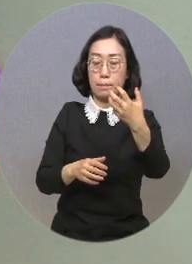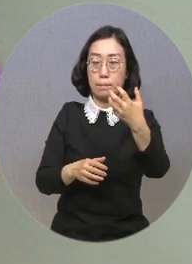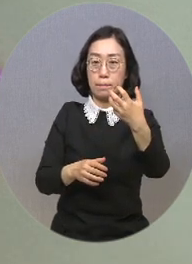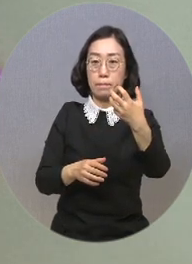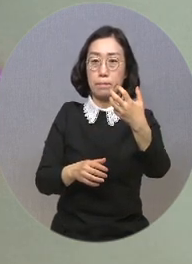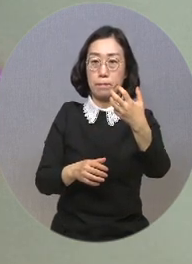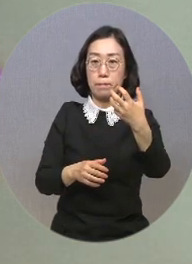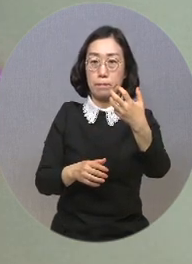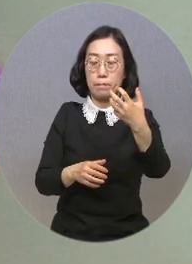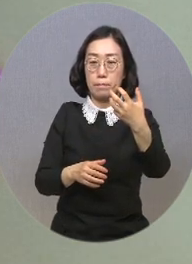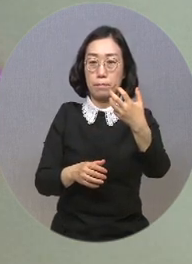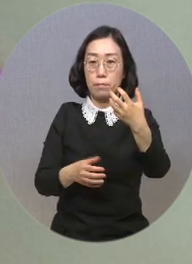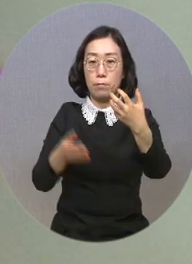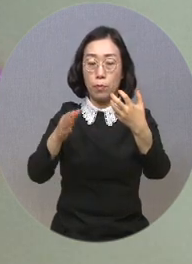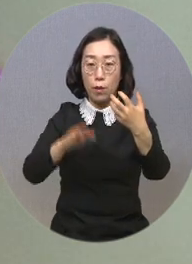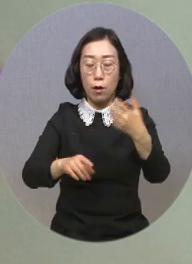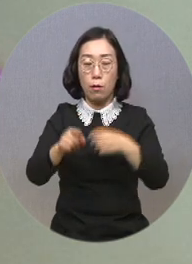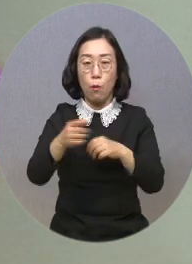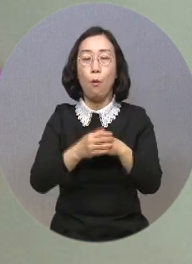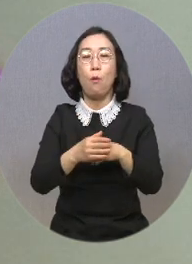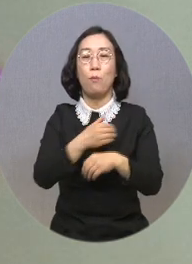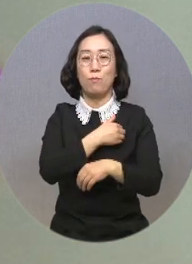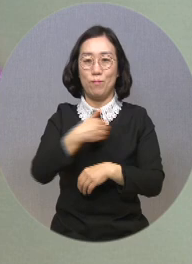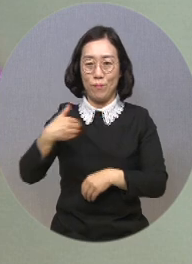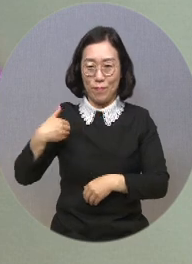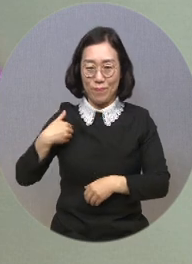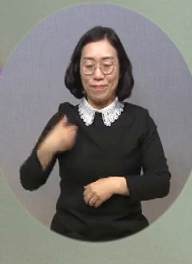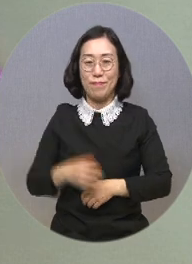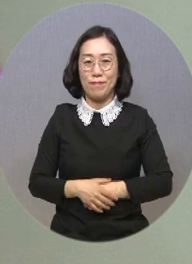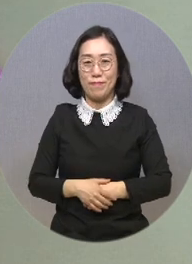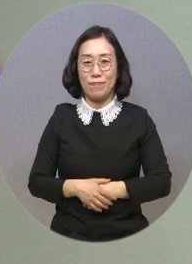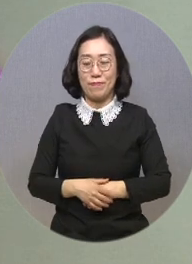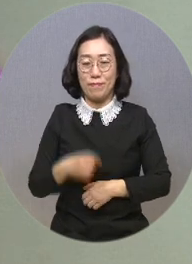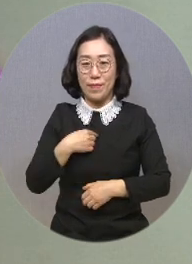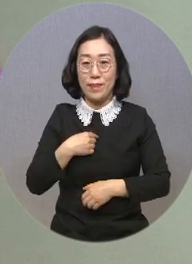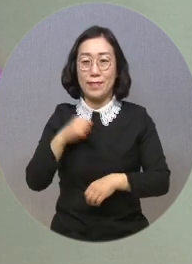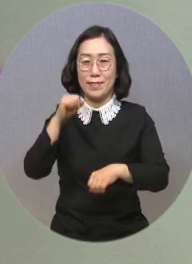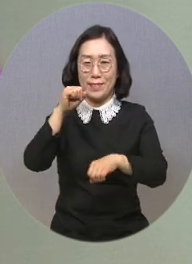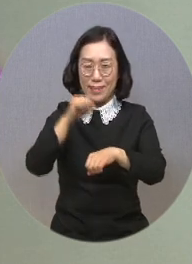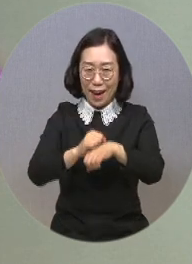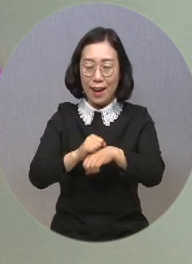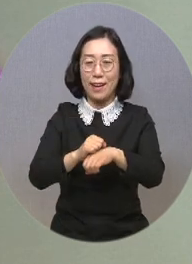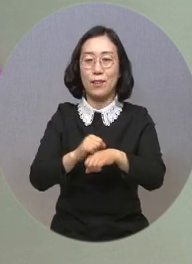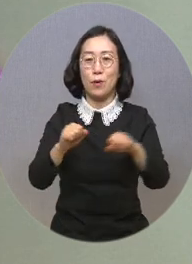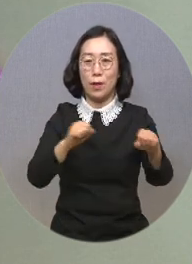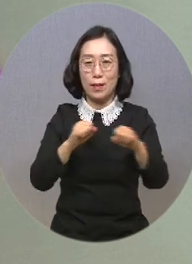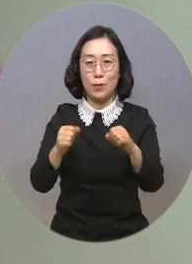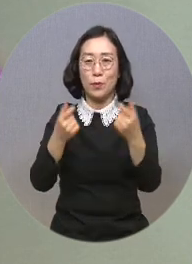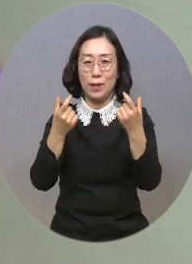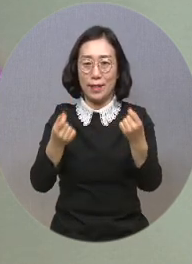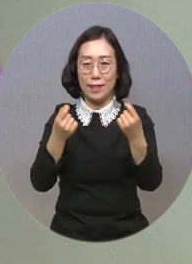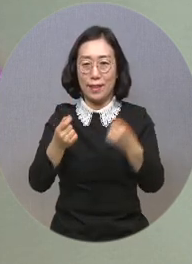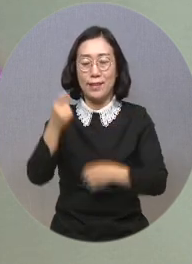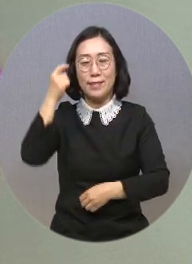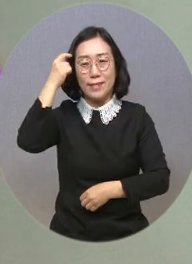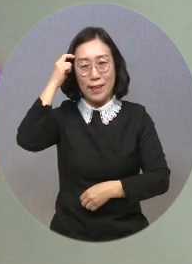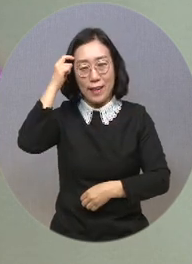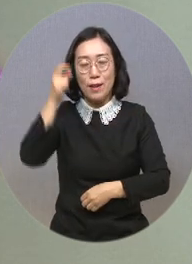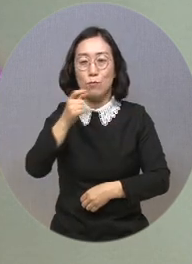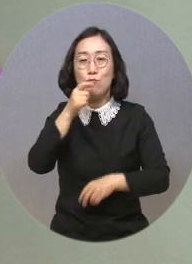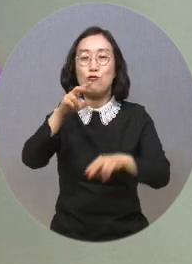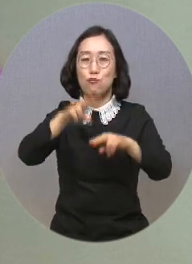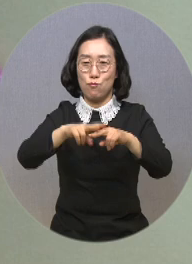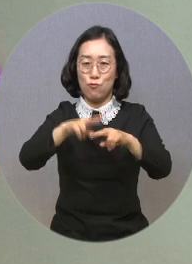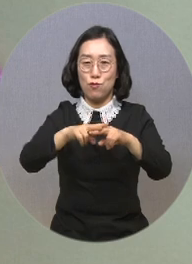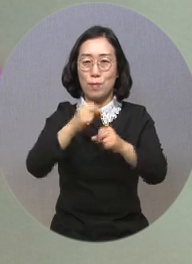호수로는 50개지만. 네. 그래서 굉장히 뿌듯하고요. 제가 제일 잘한 봉사 중에 하나를 꼽으라면 아마 이 우물 파기